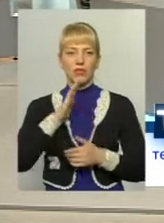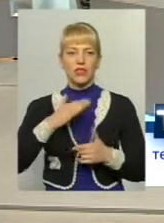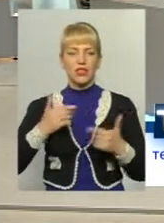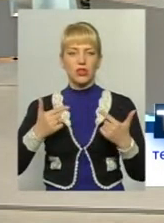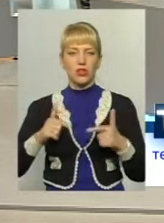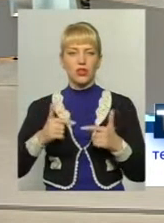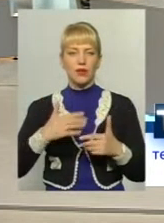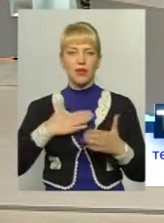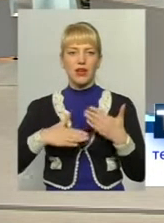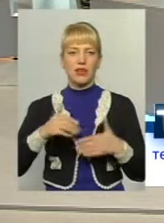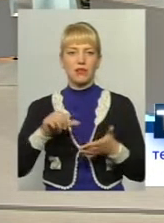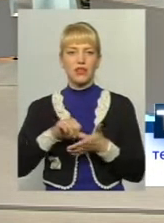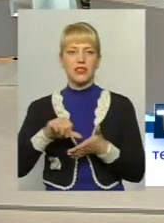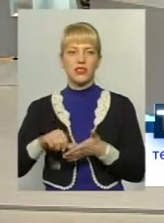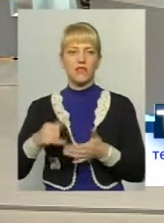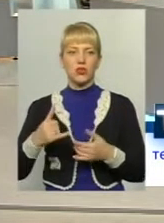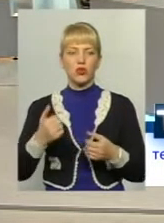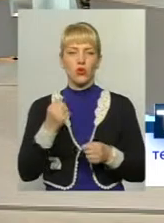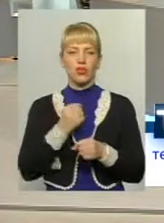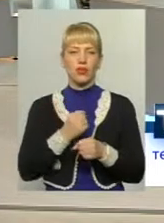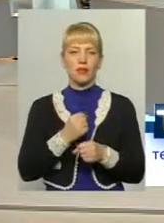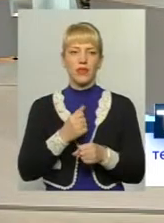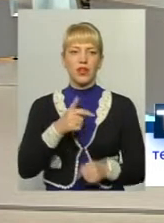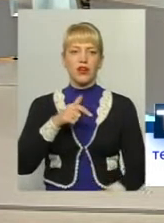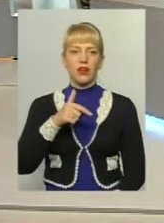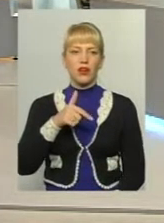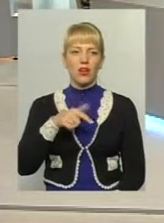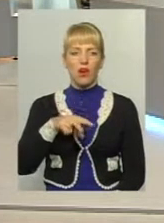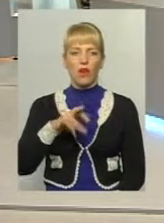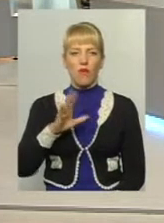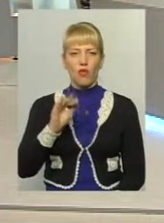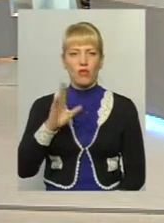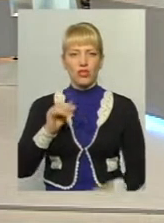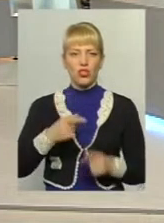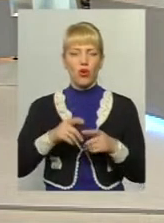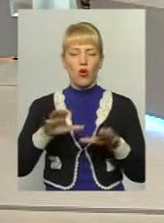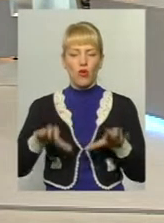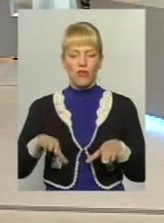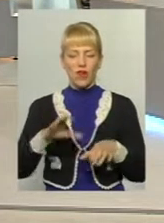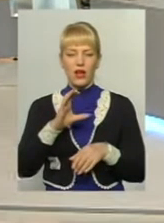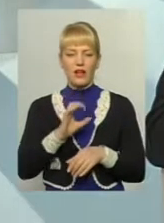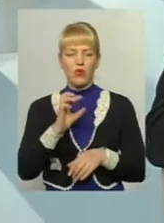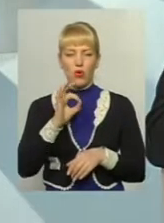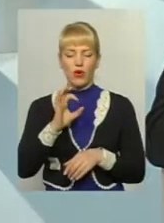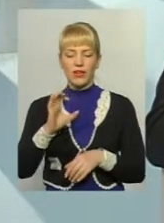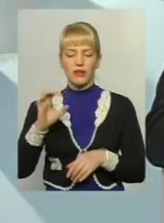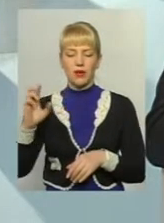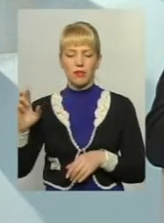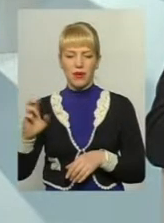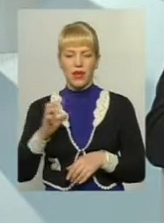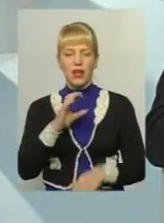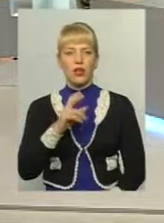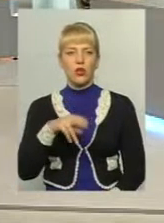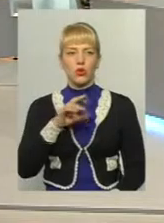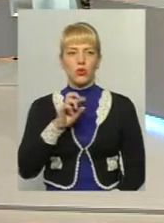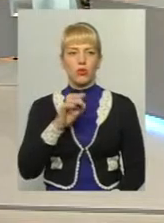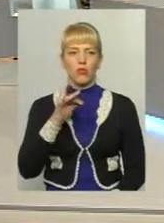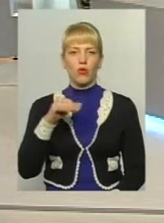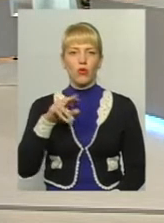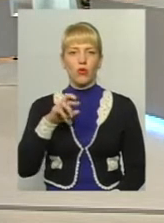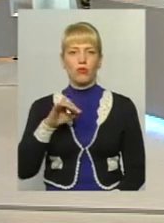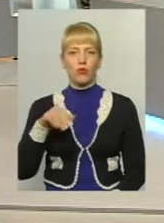Рада представити у студії сьогодні пан Олег Львович, голова ОСББ «Добробут». Доброго дня. Та пан Богдан Малінський,